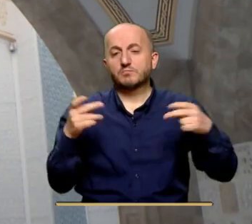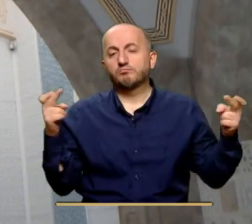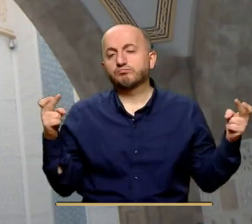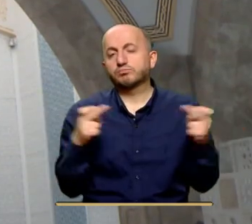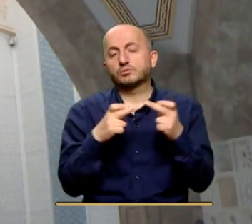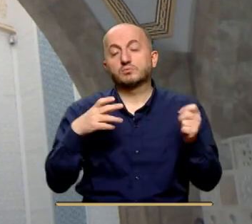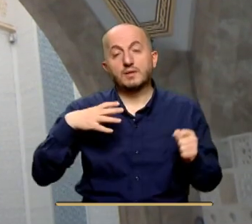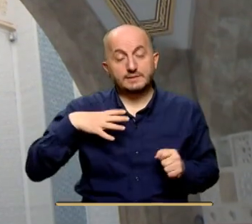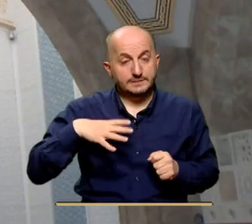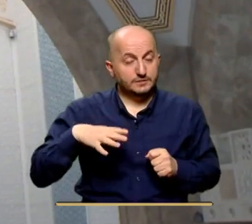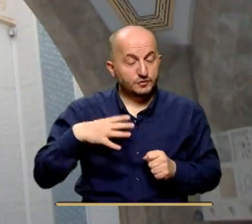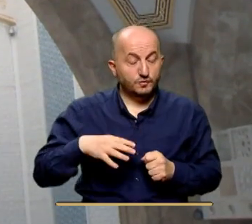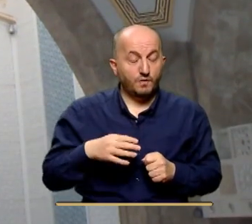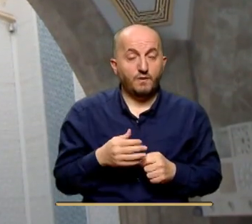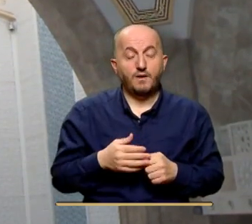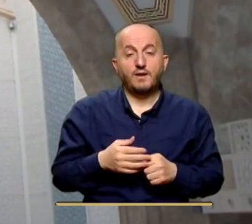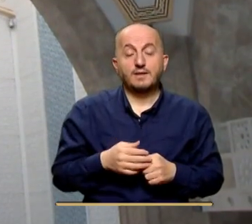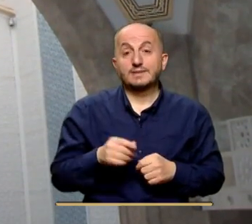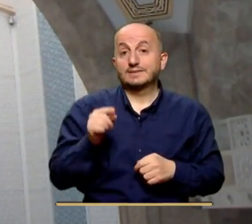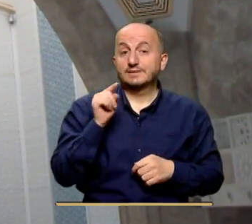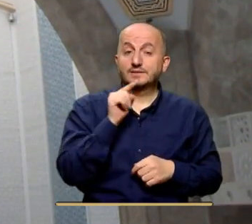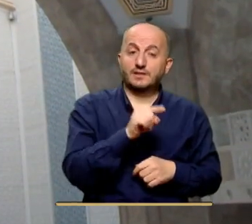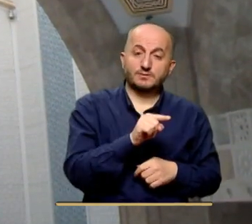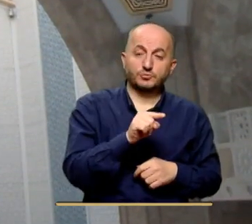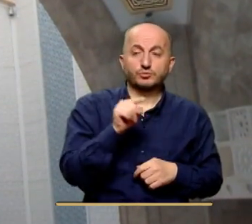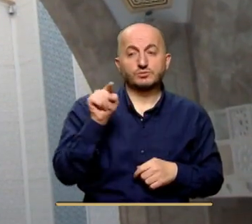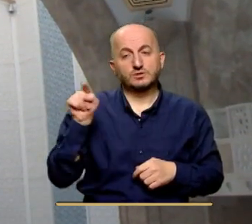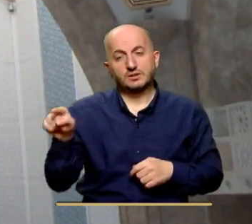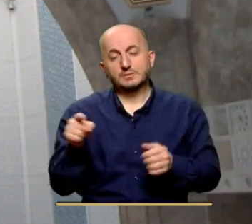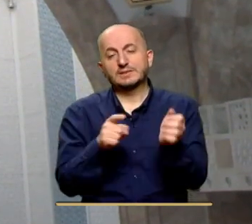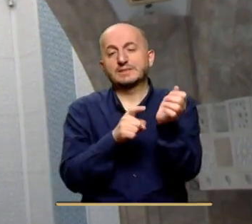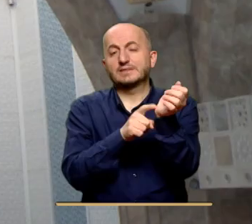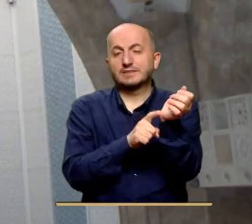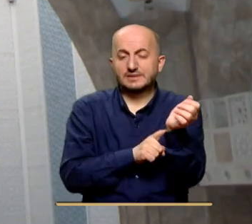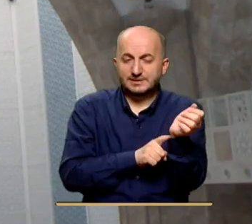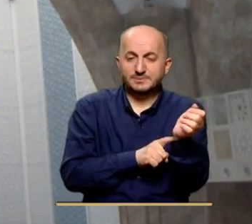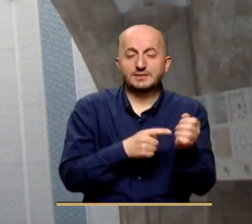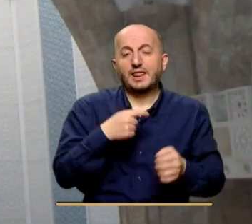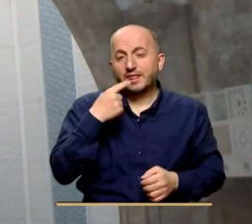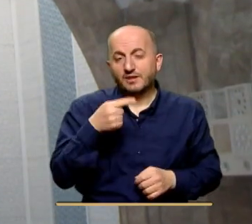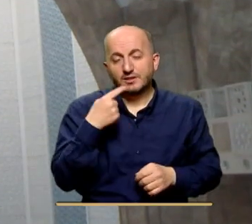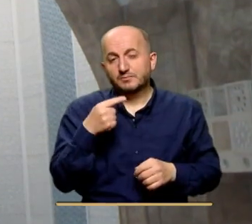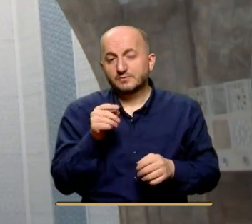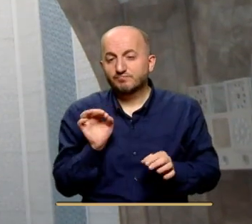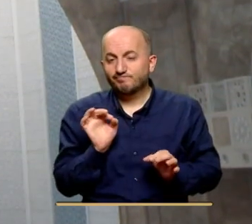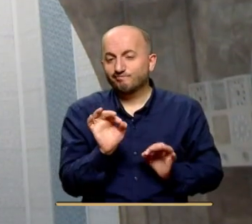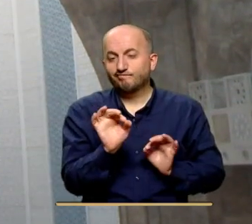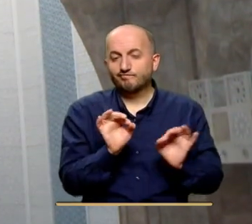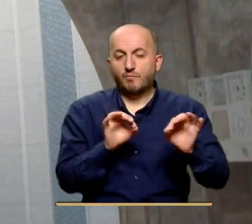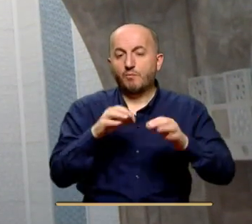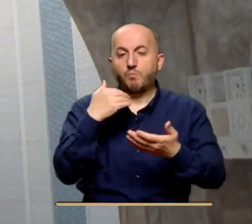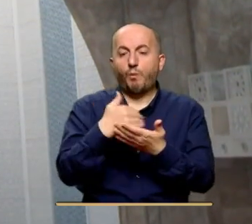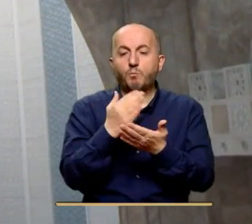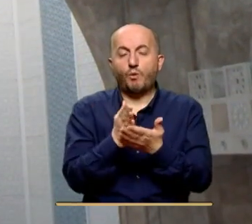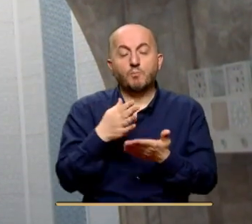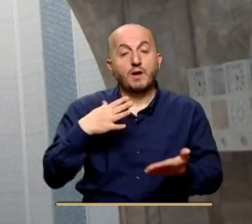istiyor. Efendim işte sen şusun, sen busun, ırkımızı, dilimizi devreye sokarak bölmek